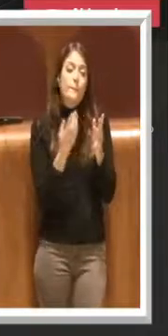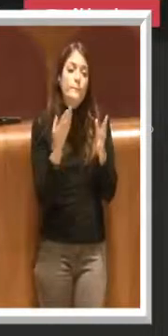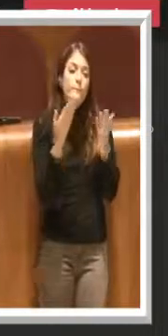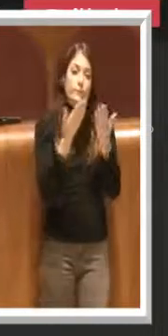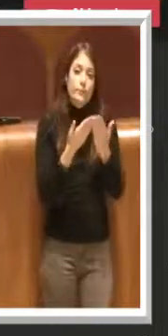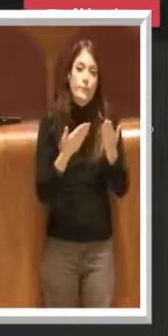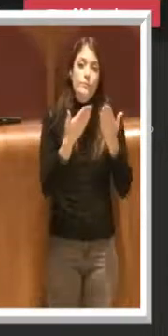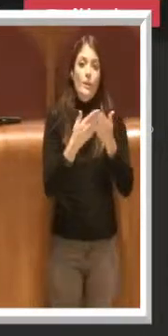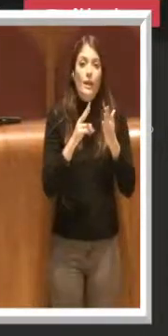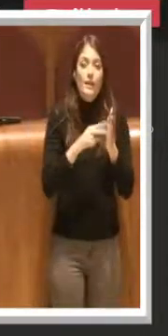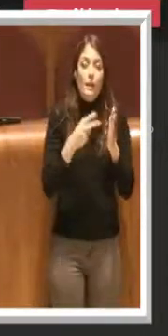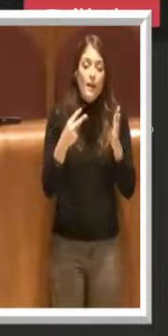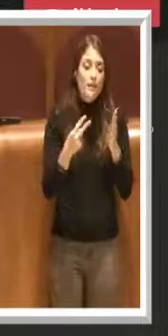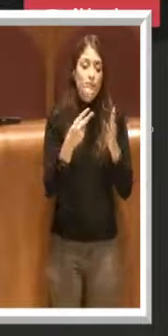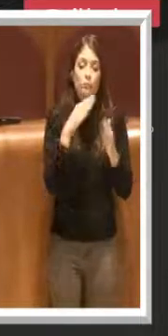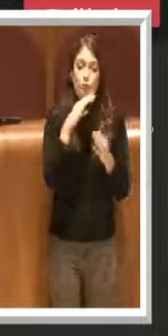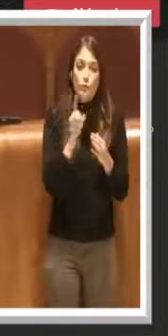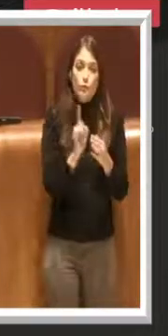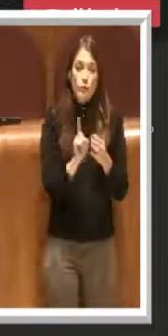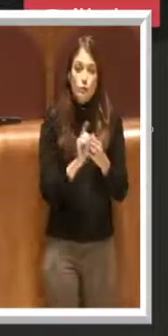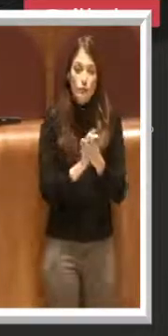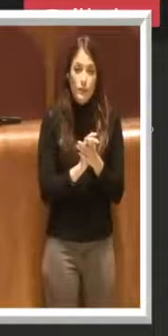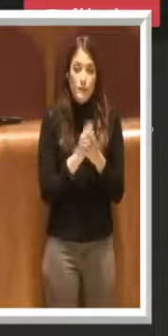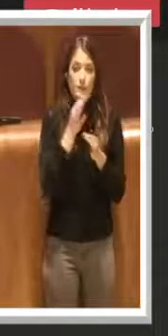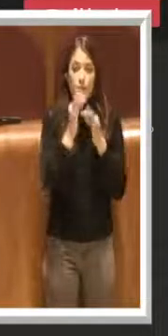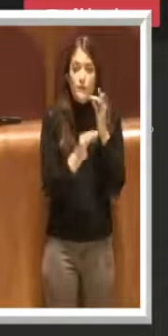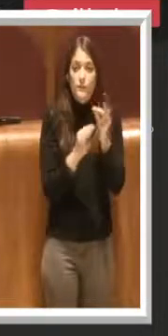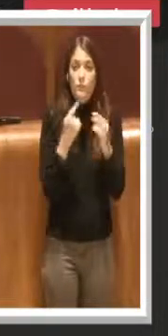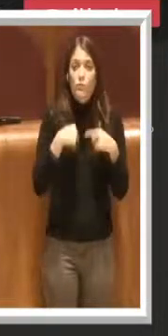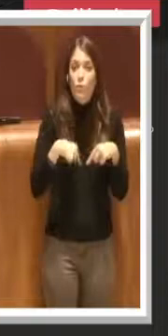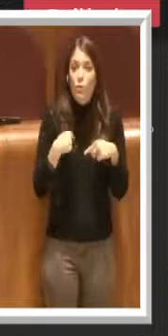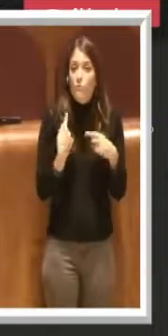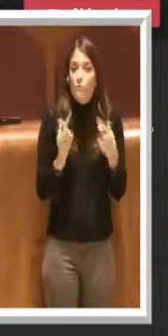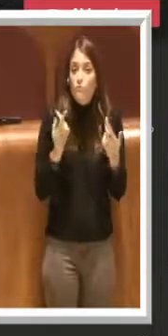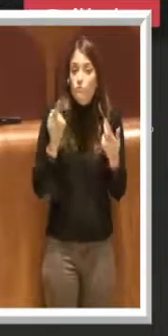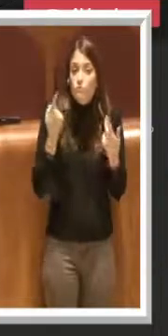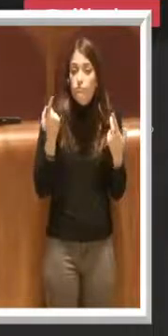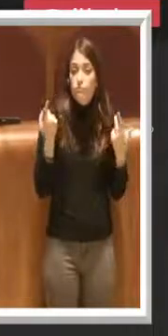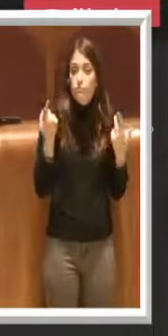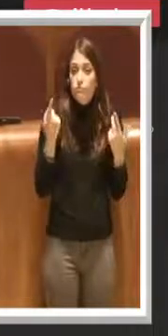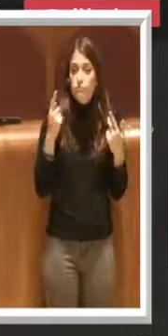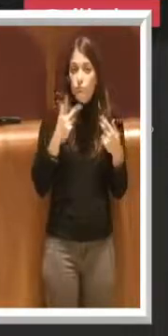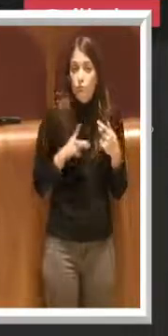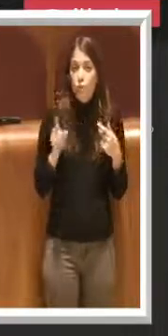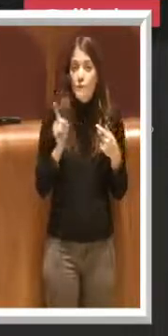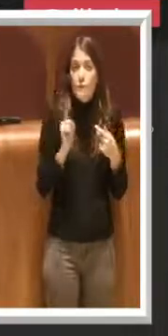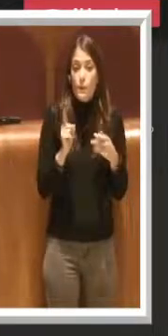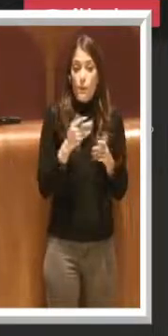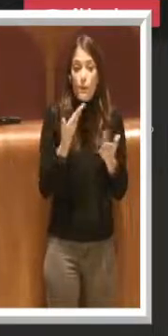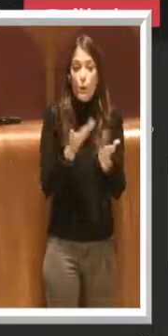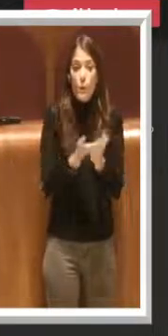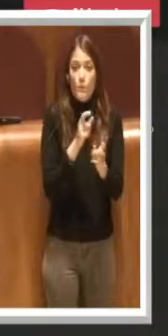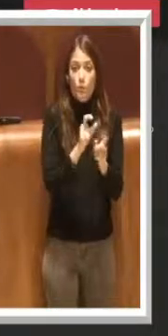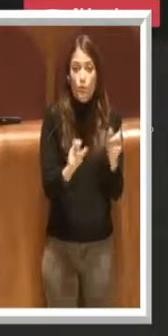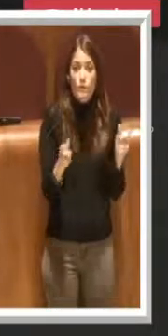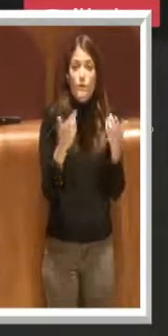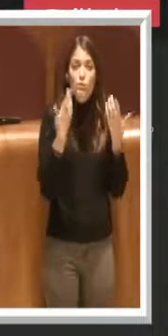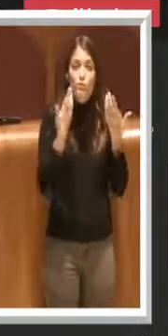studi tecnici. Quindi noi neanche ce lo aspettiamo, ovviamente, da una proposta di cittadini che già hanno